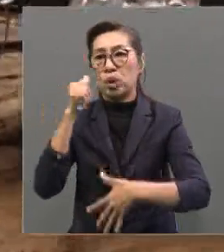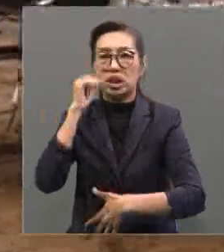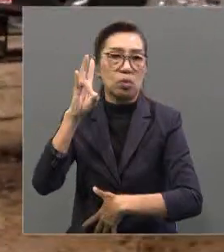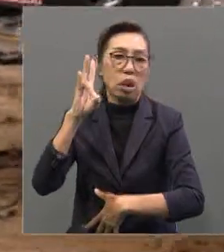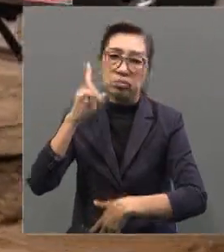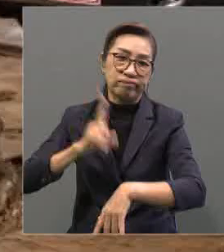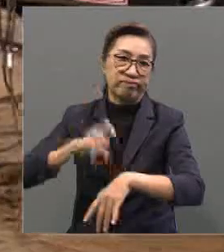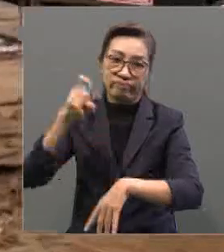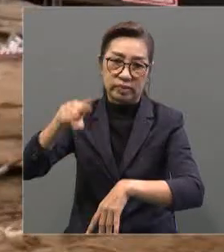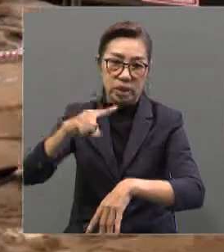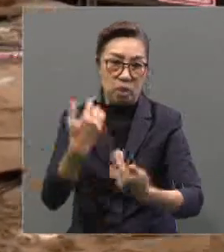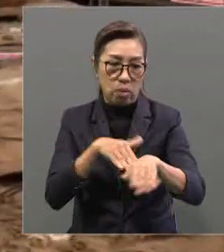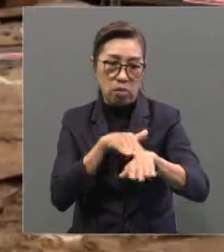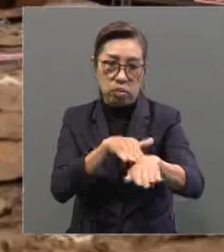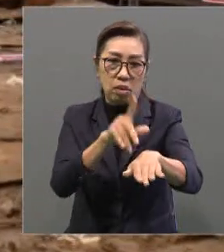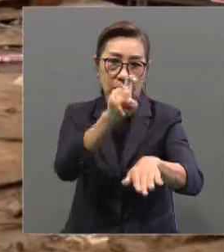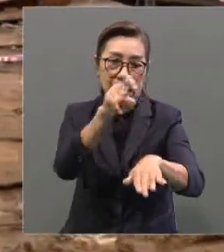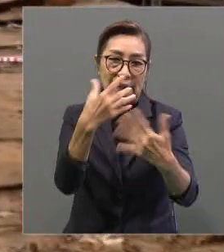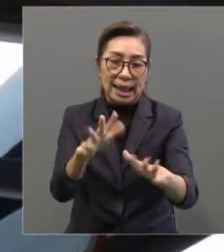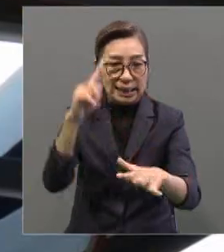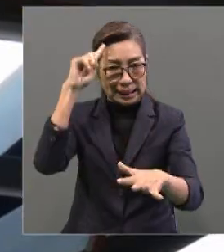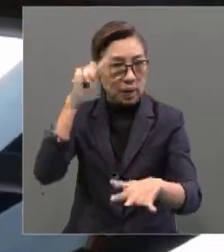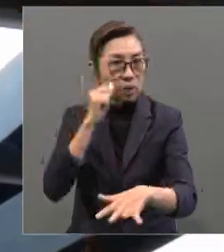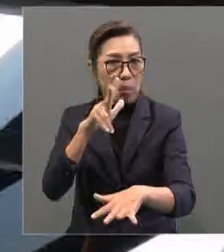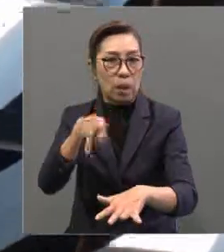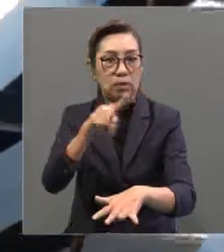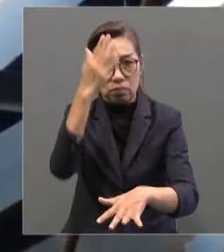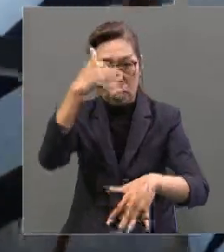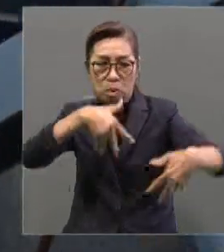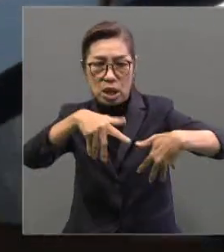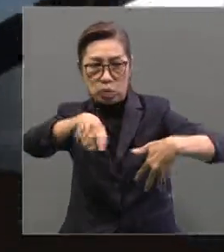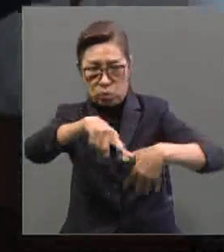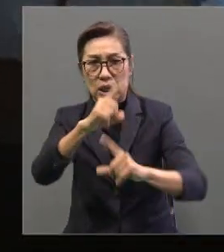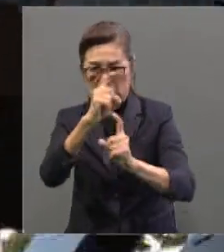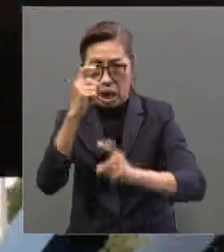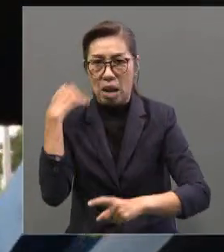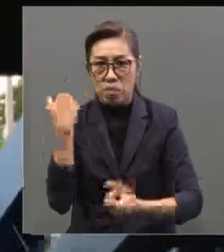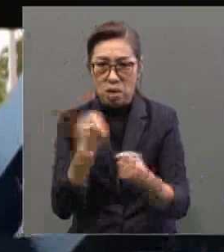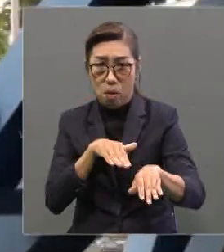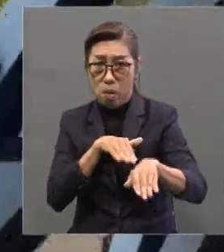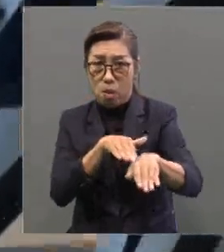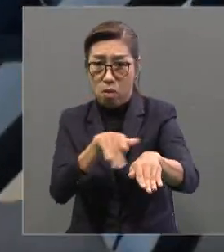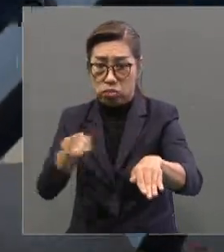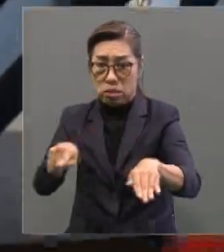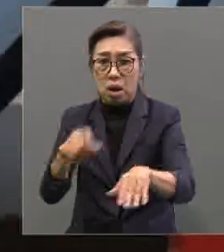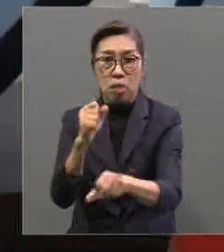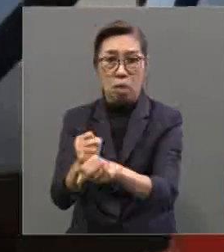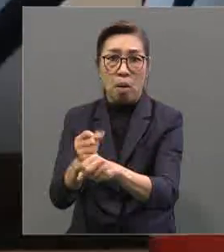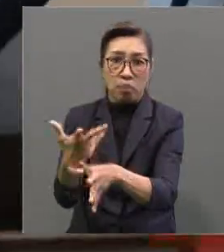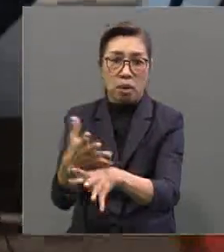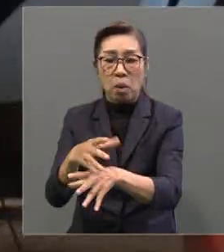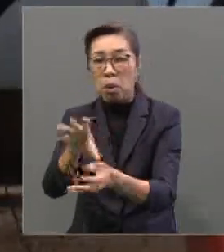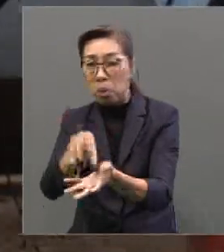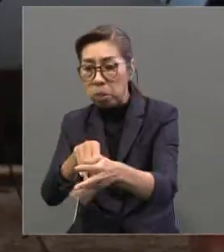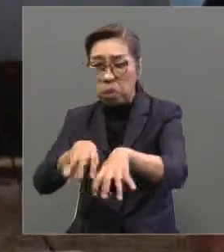ครับมันเสี่ยงต่อในเรื่องของการใช้ชีวิตประจำวันของพี่น้องประชาชนด้วยเพราะว่าถ้าไม่เร่งในการกู้ซากต่